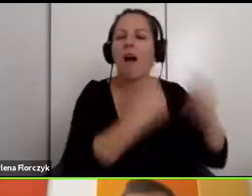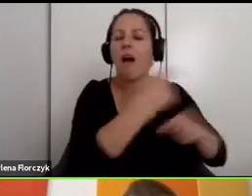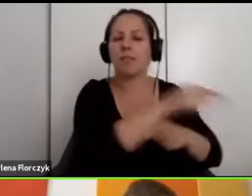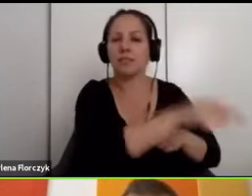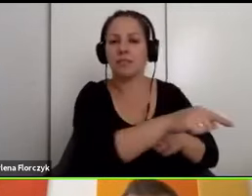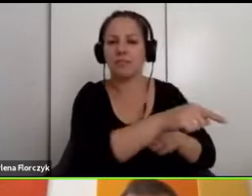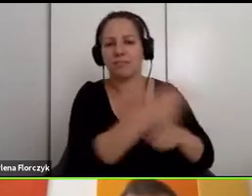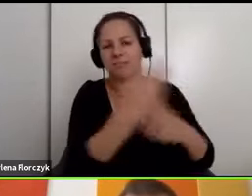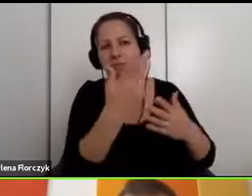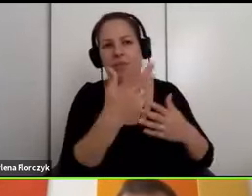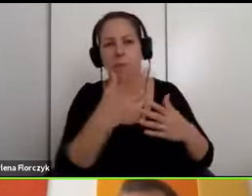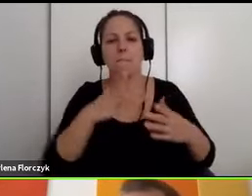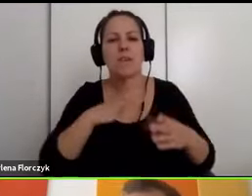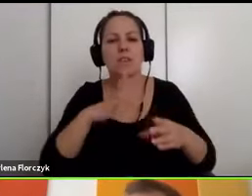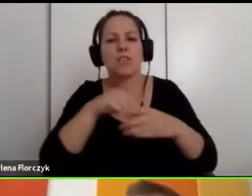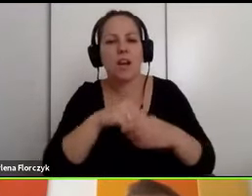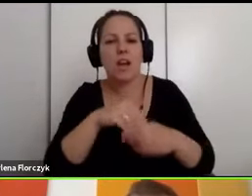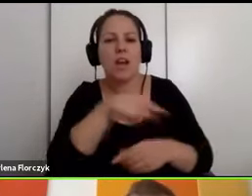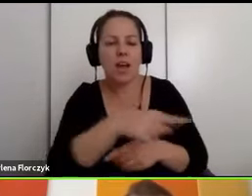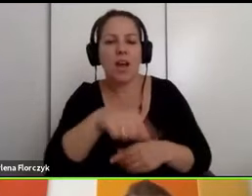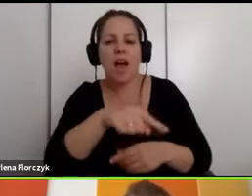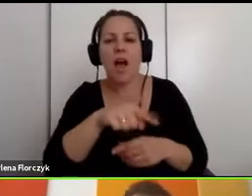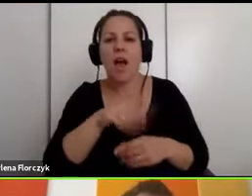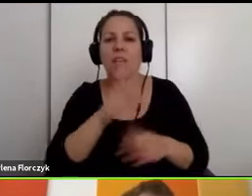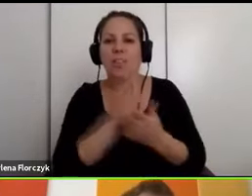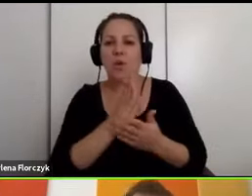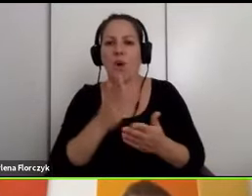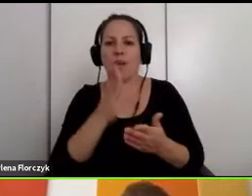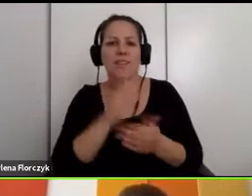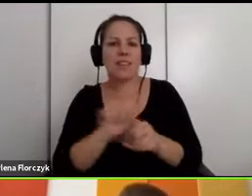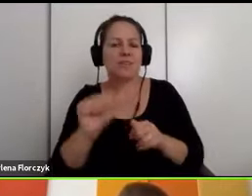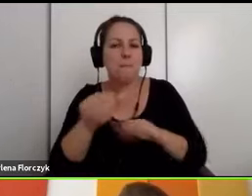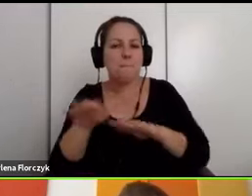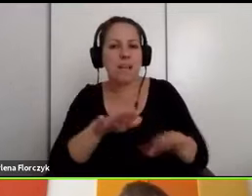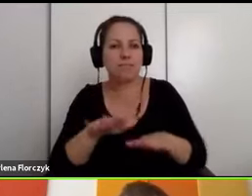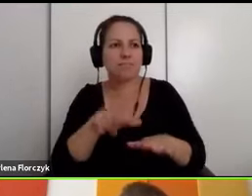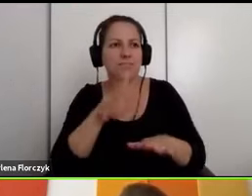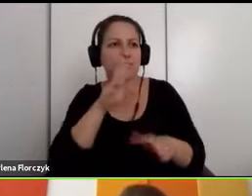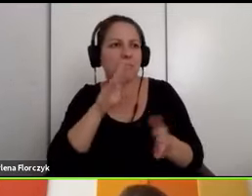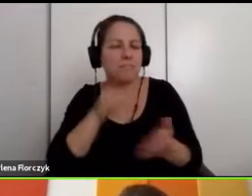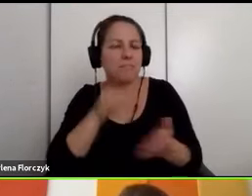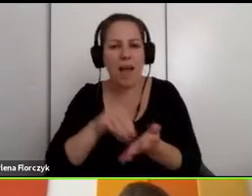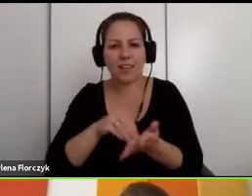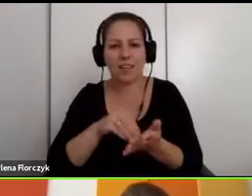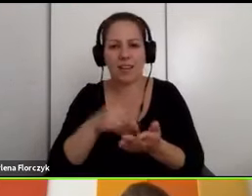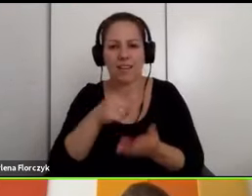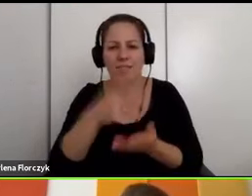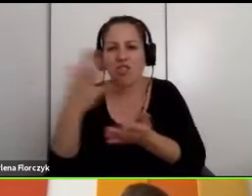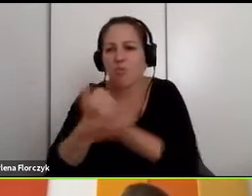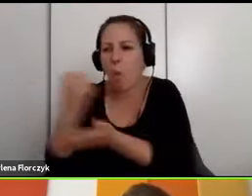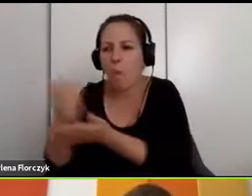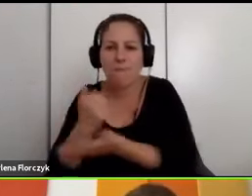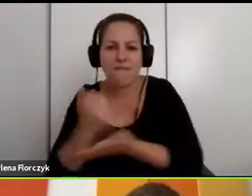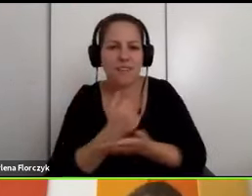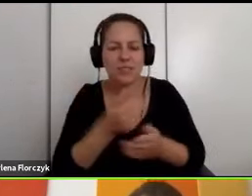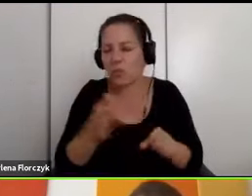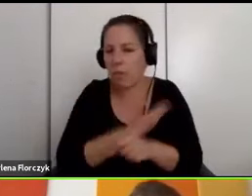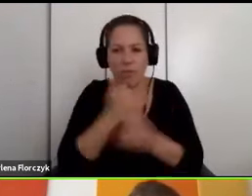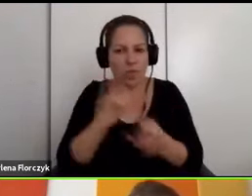rytuały, nie wiem, na przykład bycia w szkole aktorskiej albo coś takiego, tylko jest pewnym miejscem na praktykę, jakby na zdobywanie jakichś zupełnie